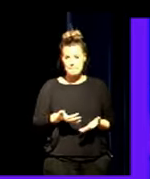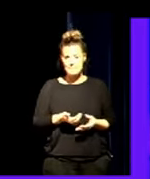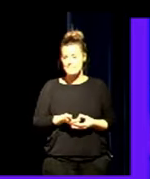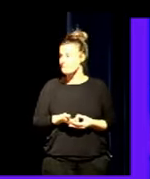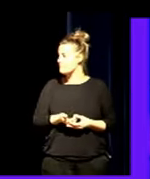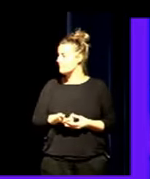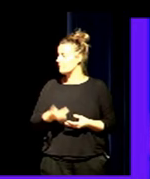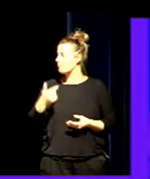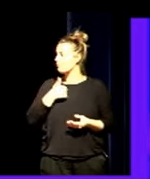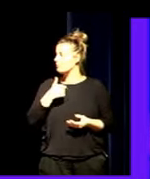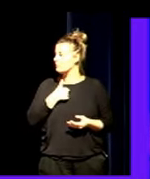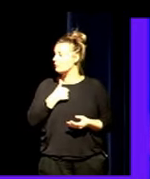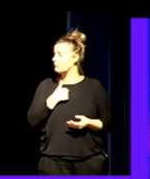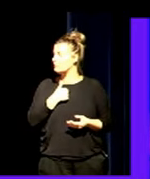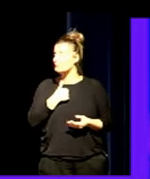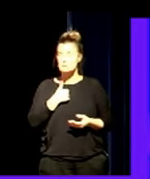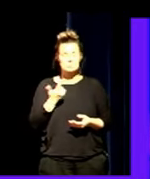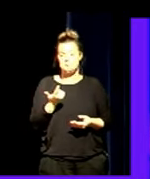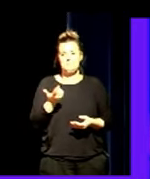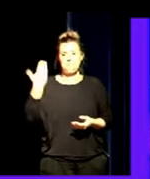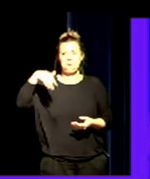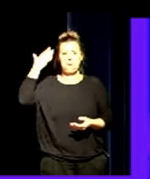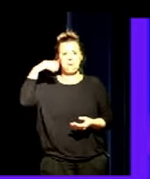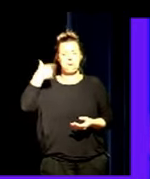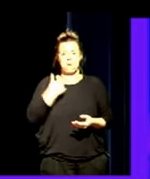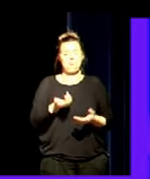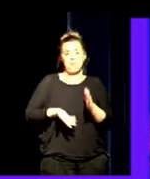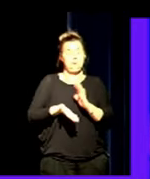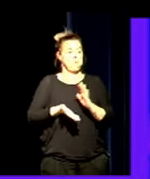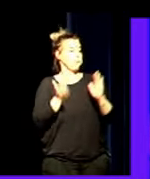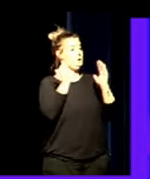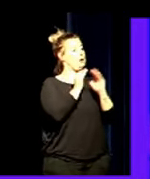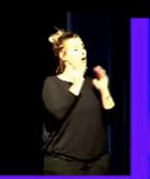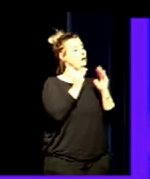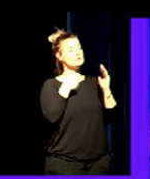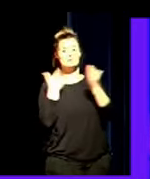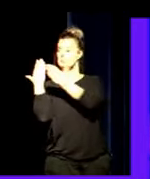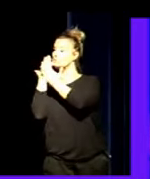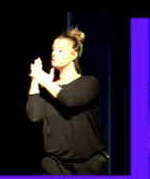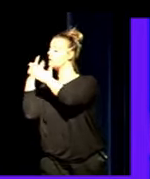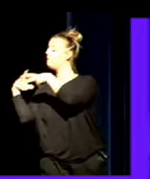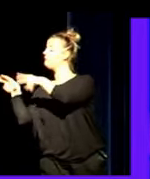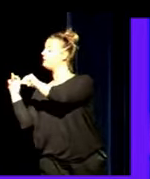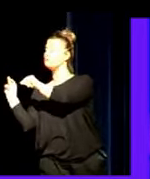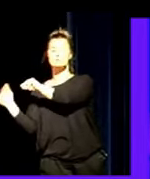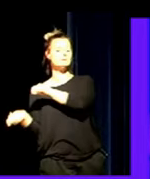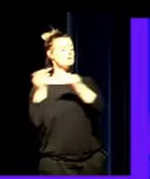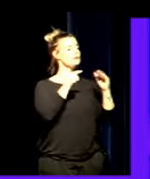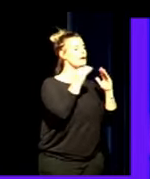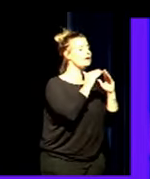Ni nintzen jakitik gabe, jaten nintzen entzera ez da, eta, klaro, eskolakik egiten egiten deman, eta egiten deman da nugu gauza